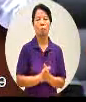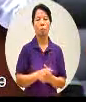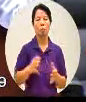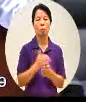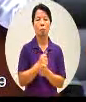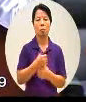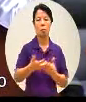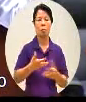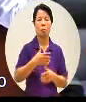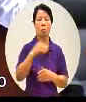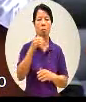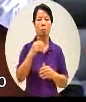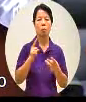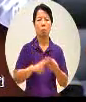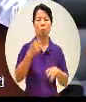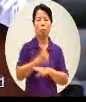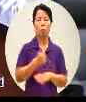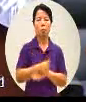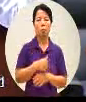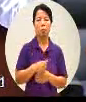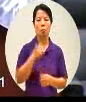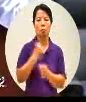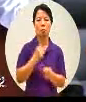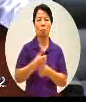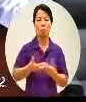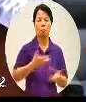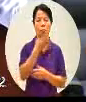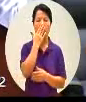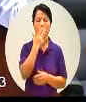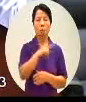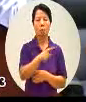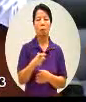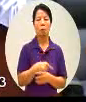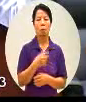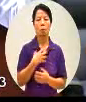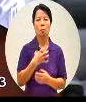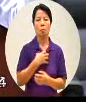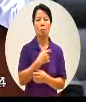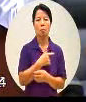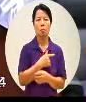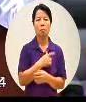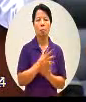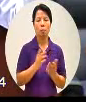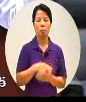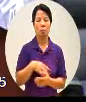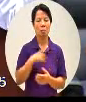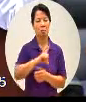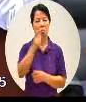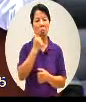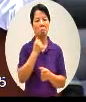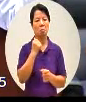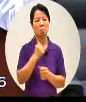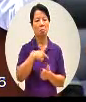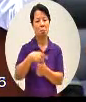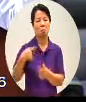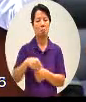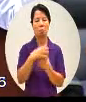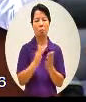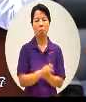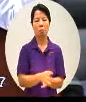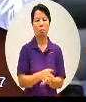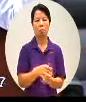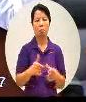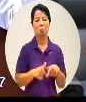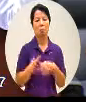做事，啊，总务主任都唔敢做，大行的惊到要死。一个心情上课哦，一个心情驾车哦，